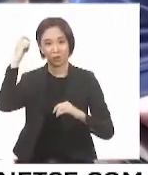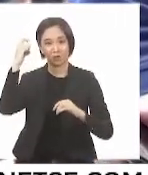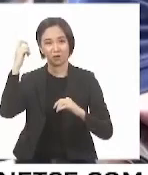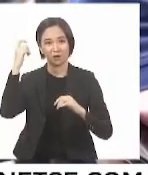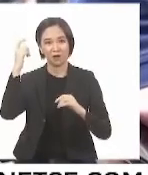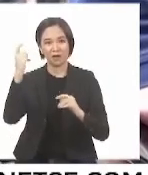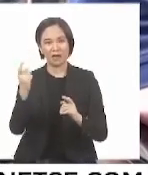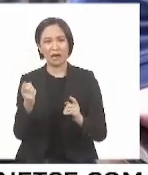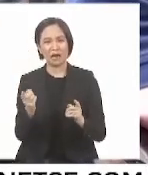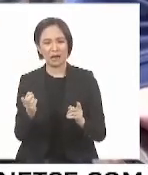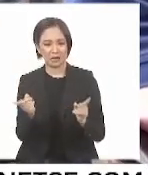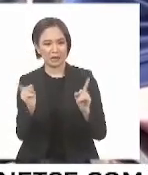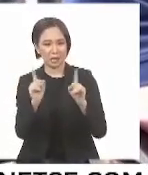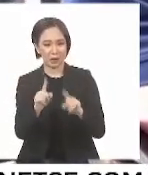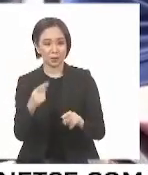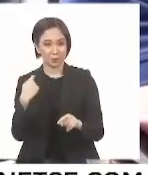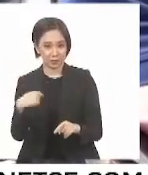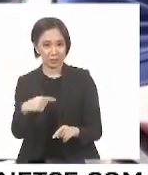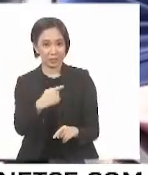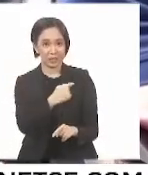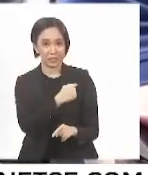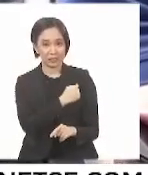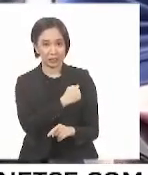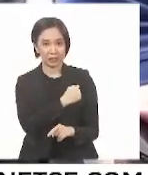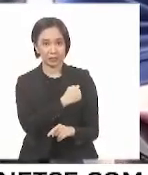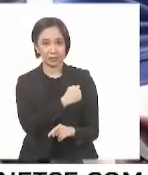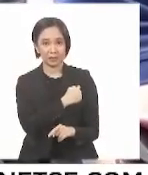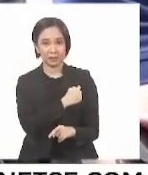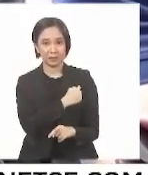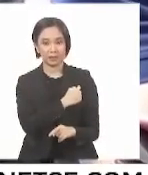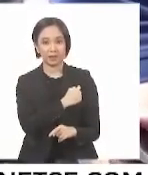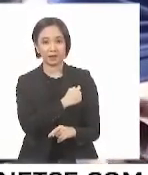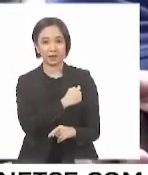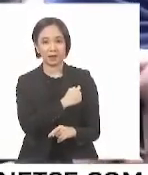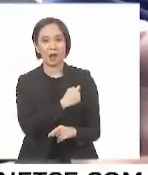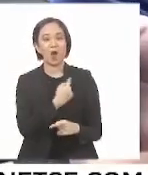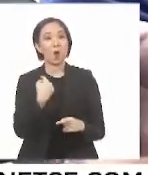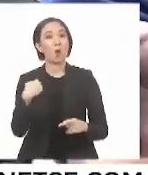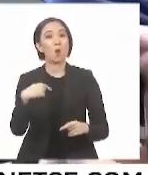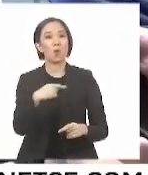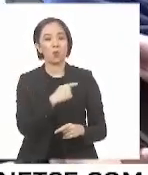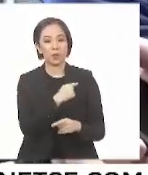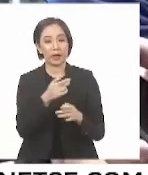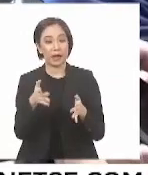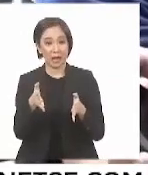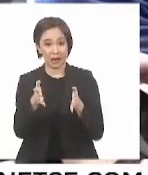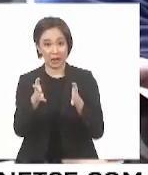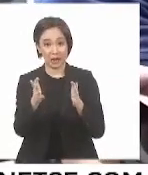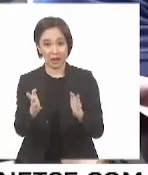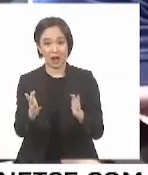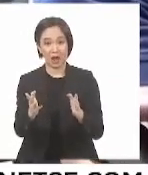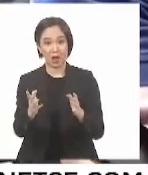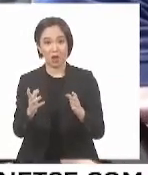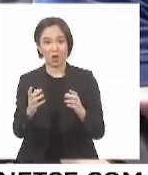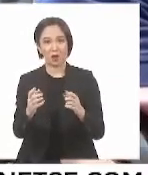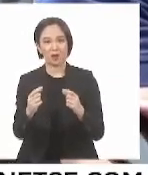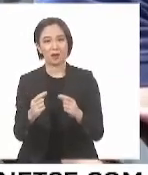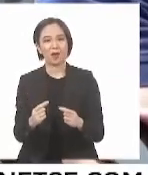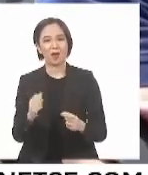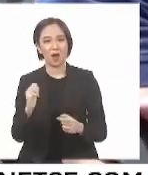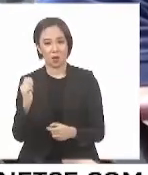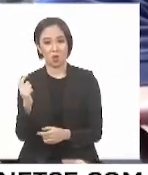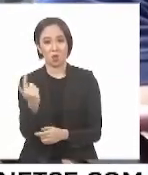lang po sa atin na meron tayong inalaw natin in general sa lahat ng schools